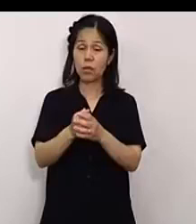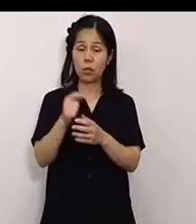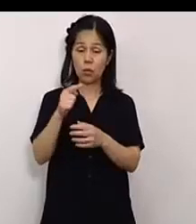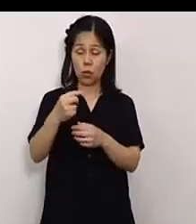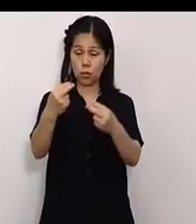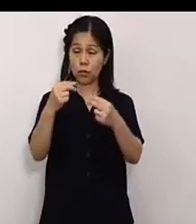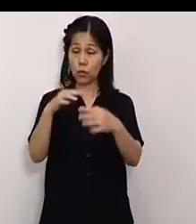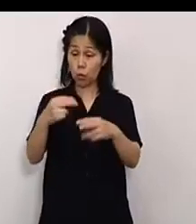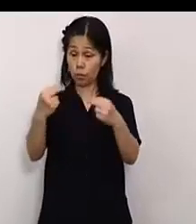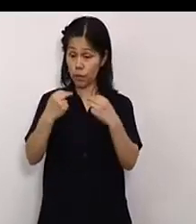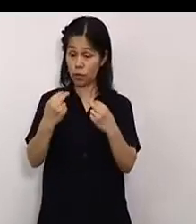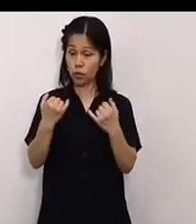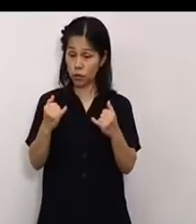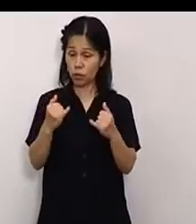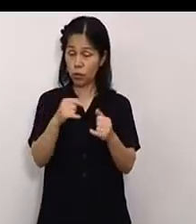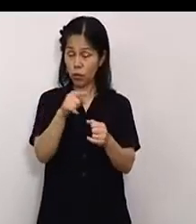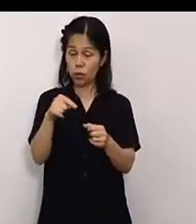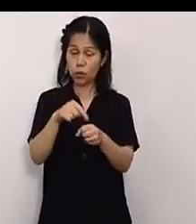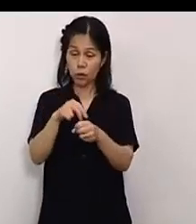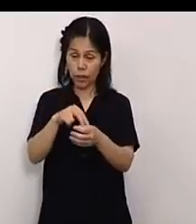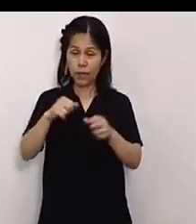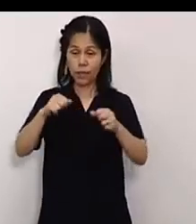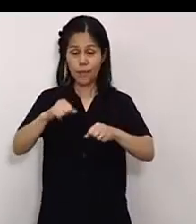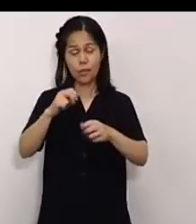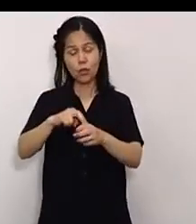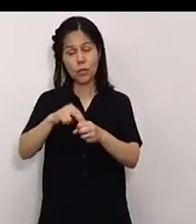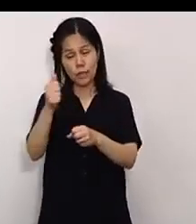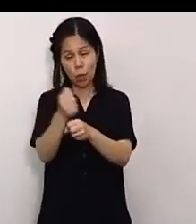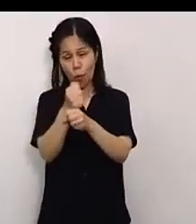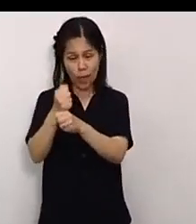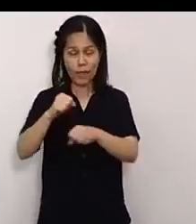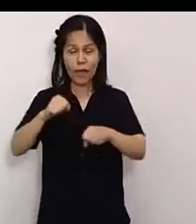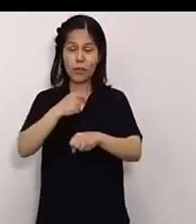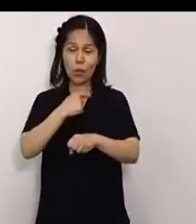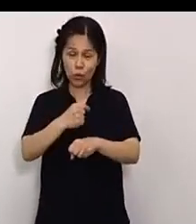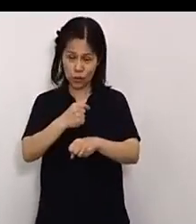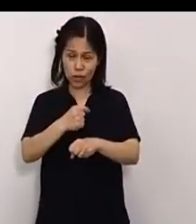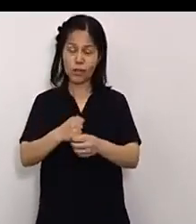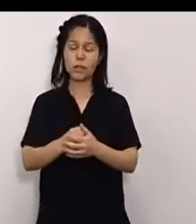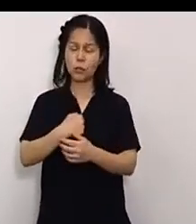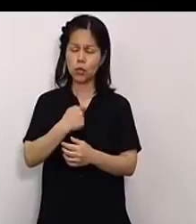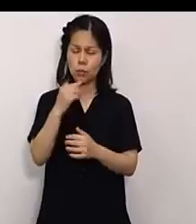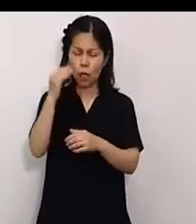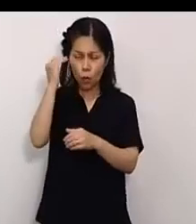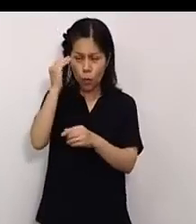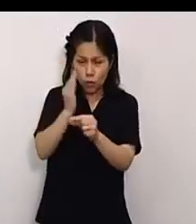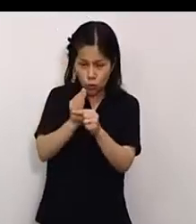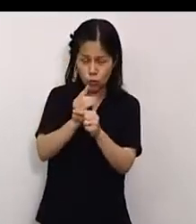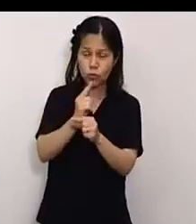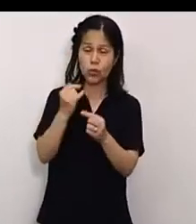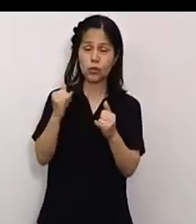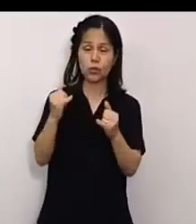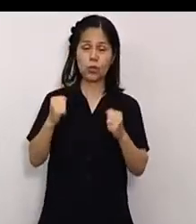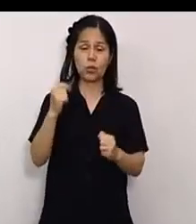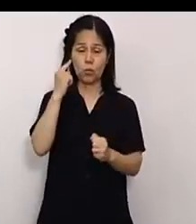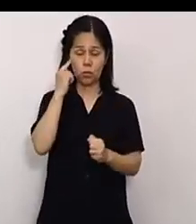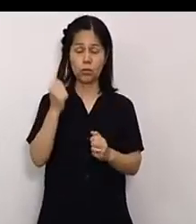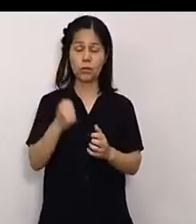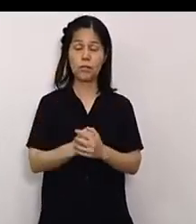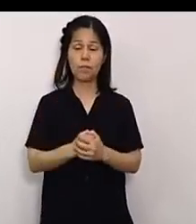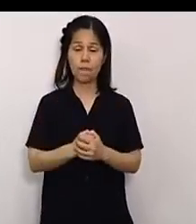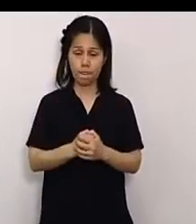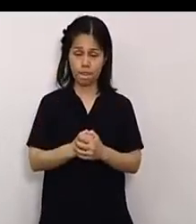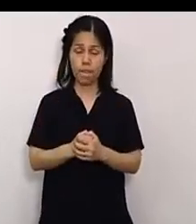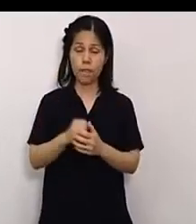ている方、もちろん宇都宮さんに頑張ってほしいっていう方々、それからご自身もお困りの方もご覧になっていると思うんですね。特にこのコロ